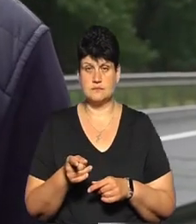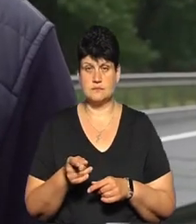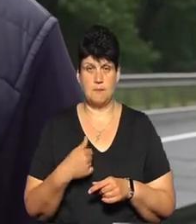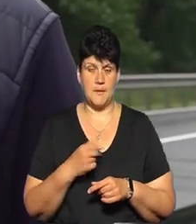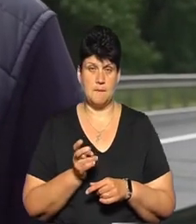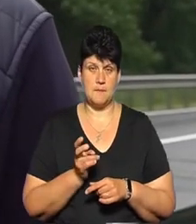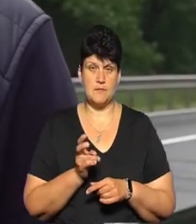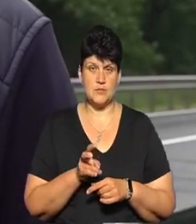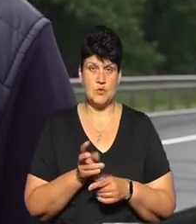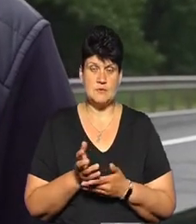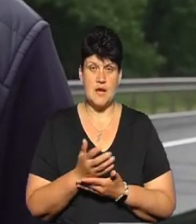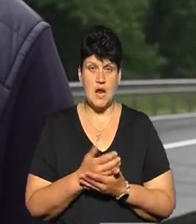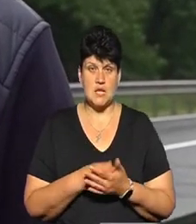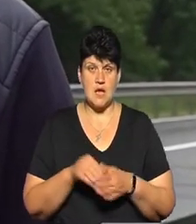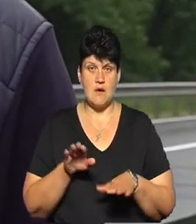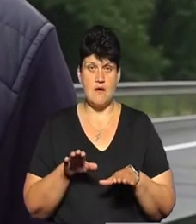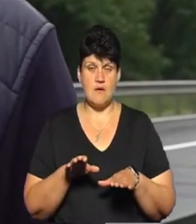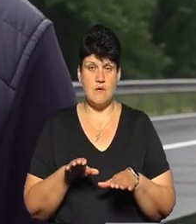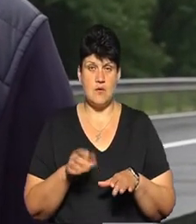збирання врожаїв. Відповідно,